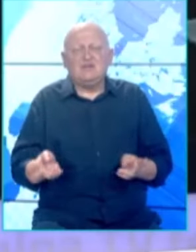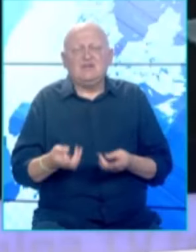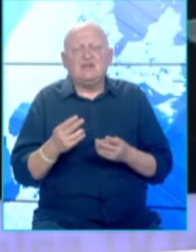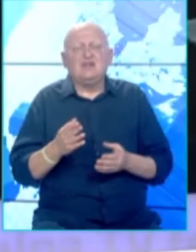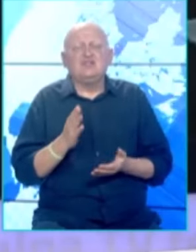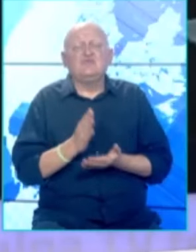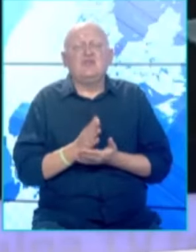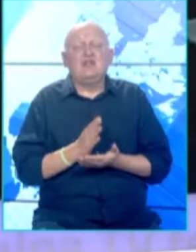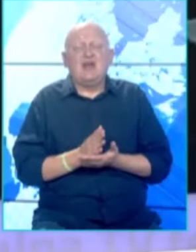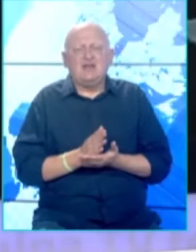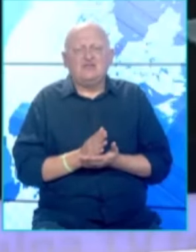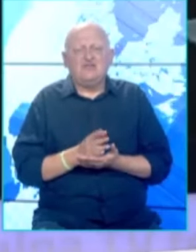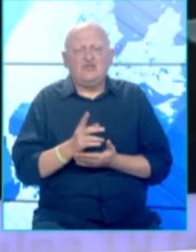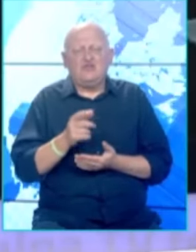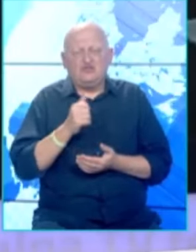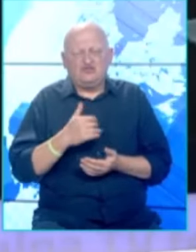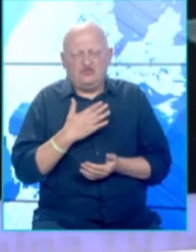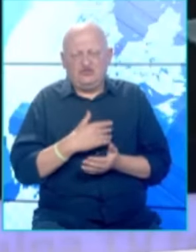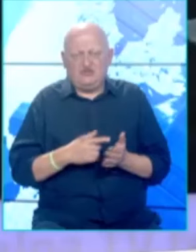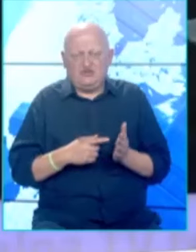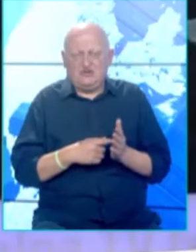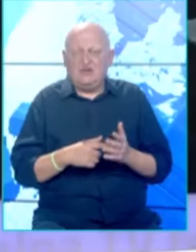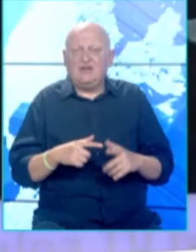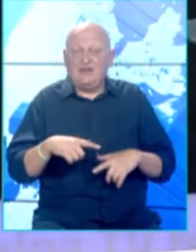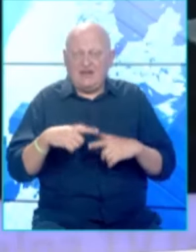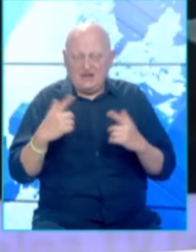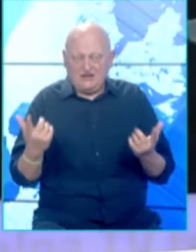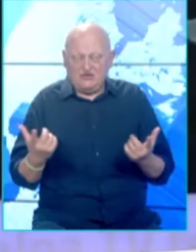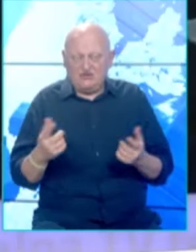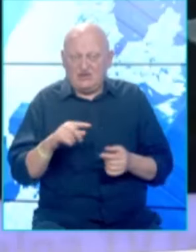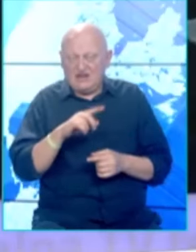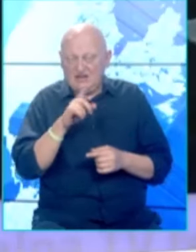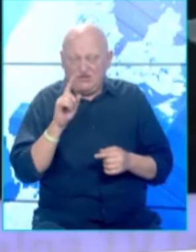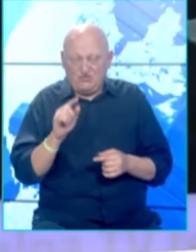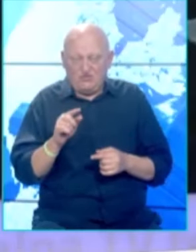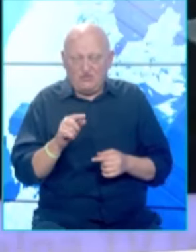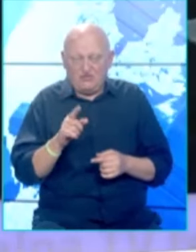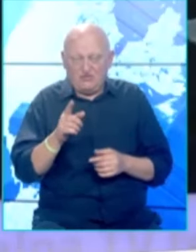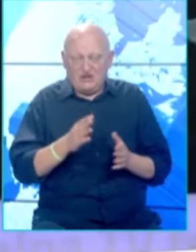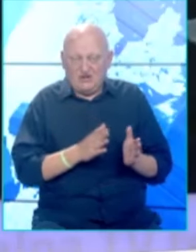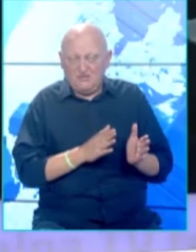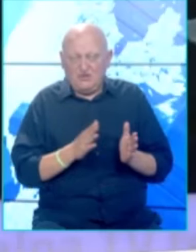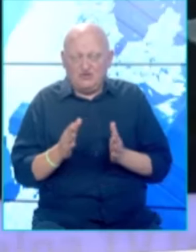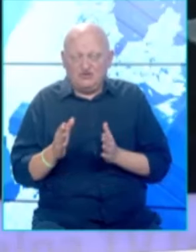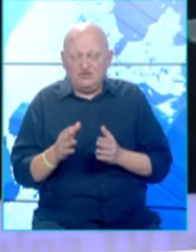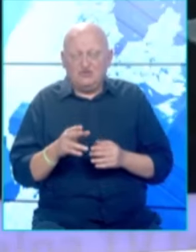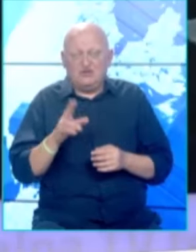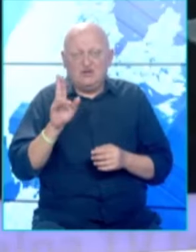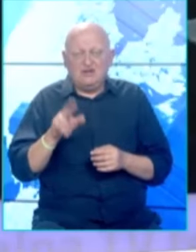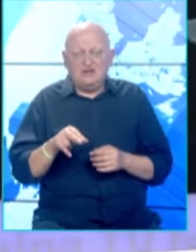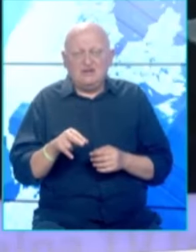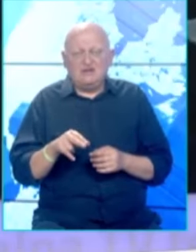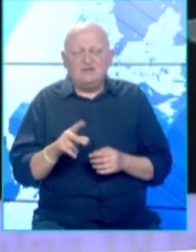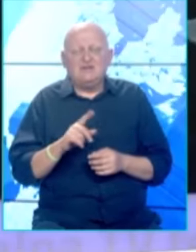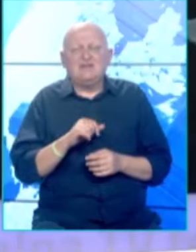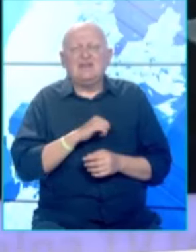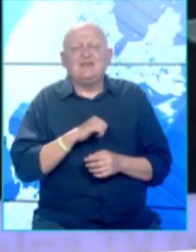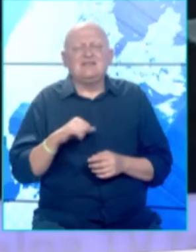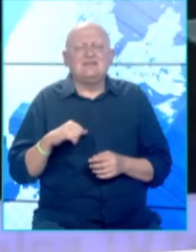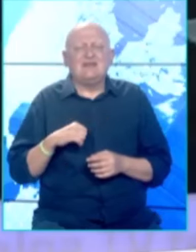tražimo načina. Ono što želim istaknuti je vrlo jasno da kad je u pitanju ta procedura imamo ne